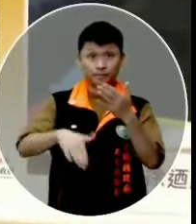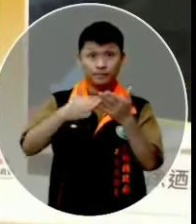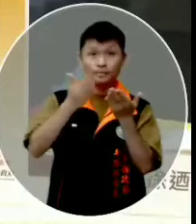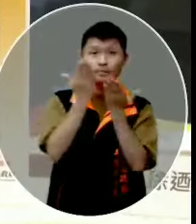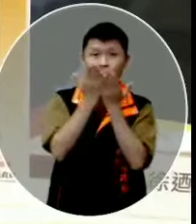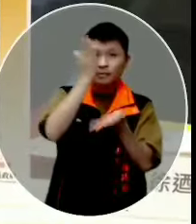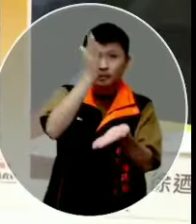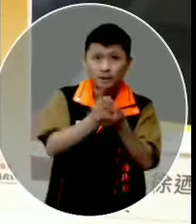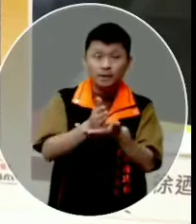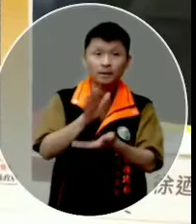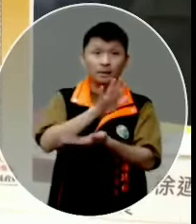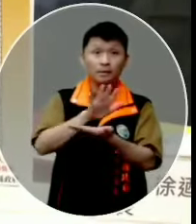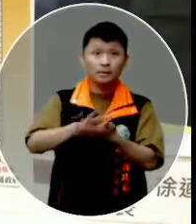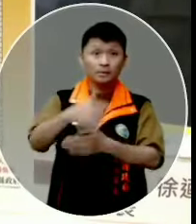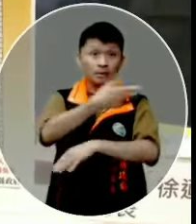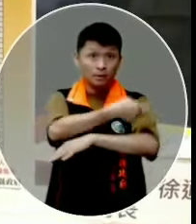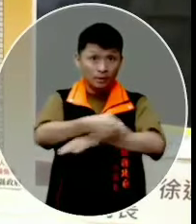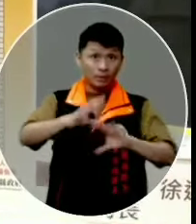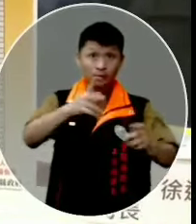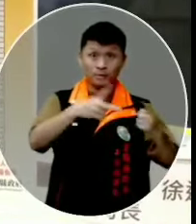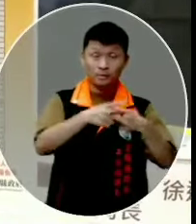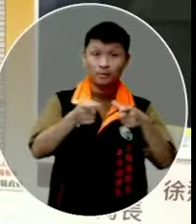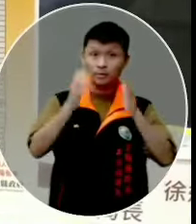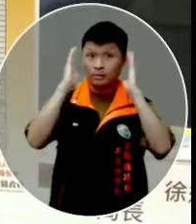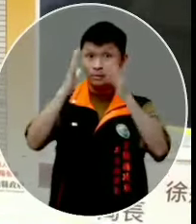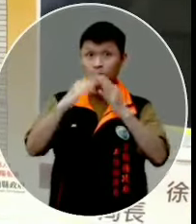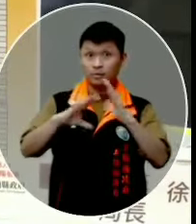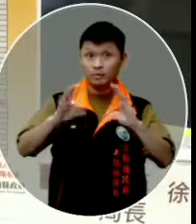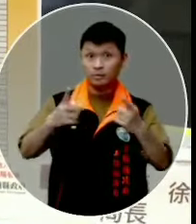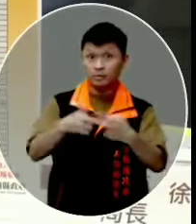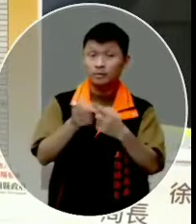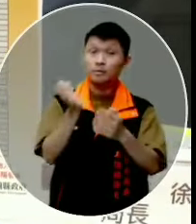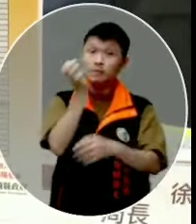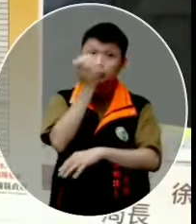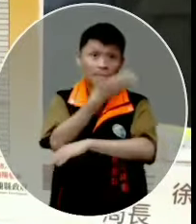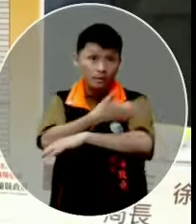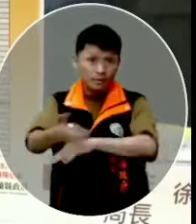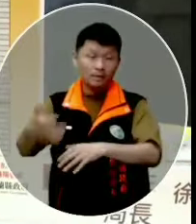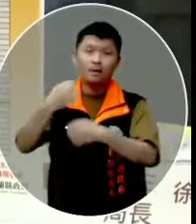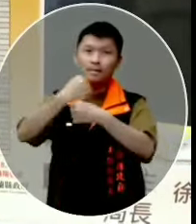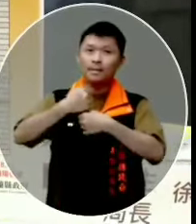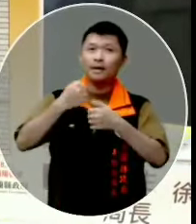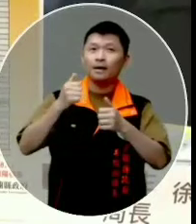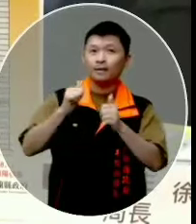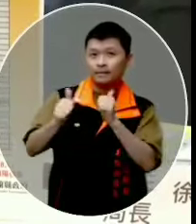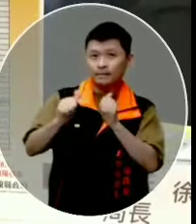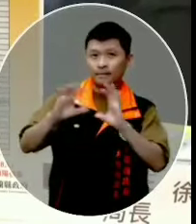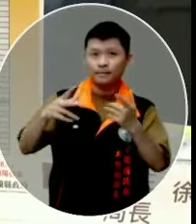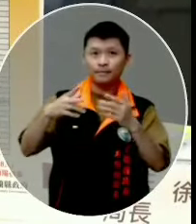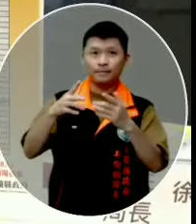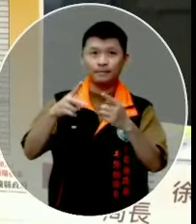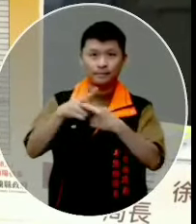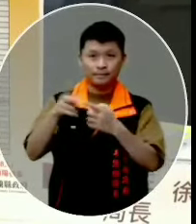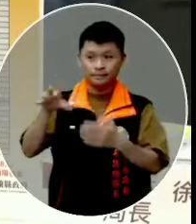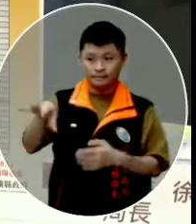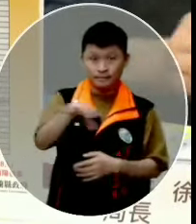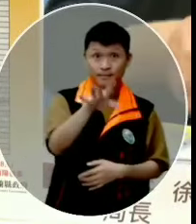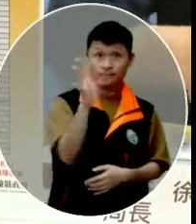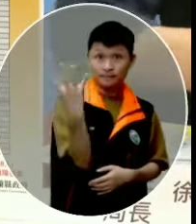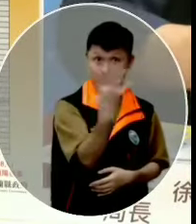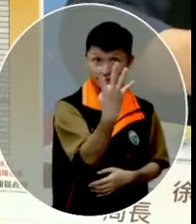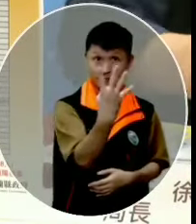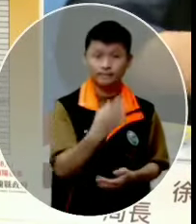有清沟国小、公正国小、礁溪国小、马赛国小等4校，新增部